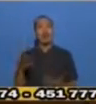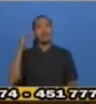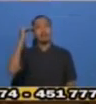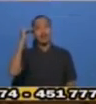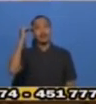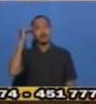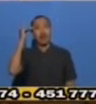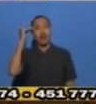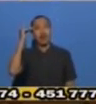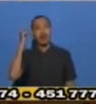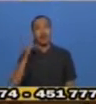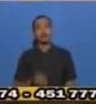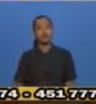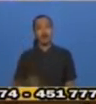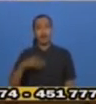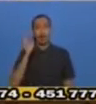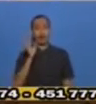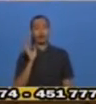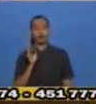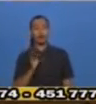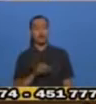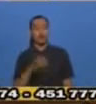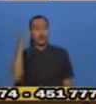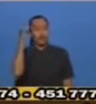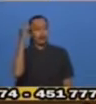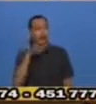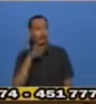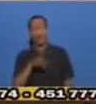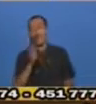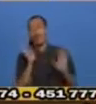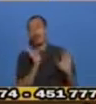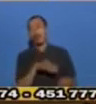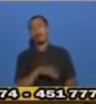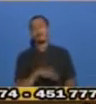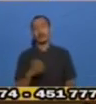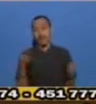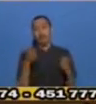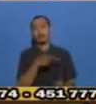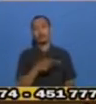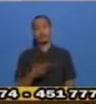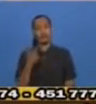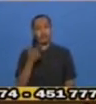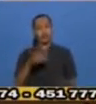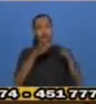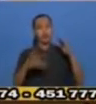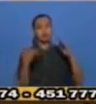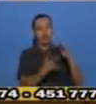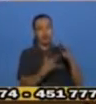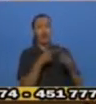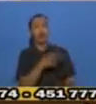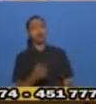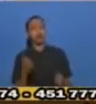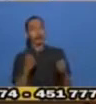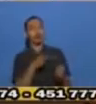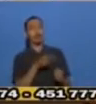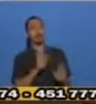begini, menganggap bahwa anak saya sehat kok, asal dia tak suruh di rumah saja, nggak pergi-pergi. Itu aja, orang tua